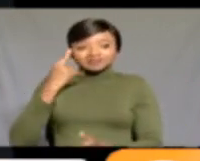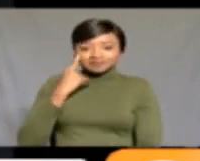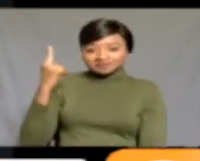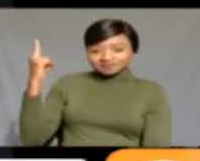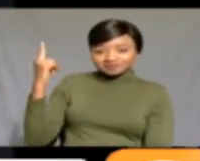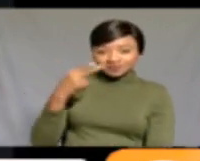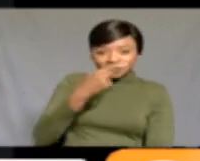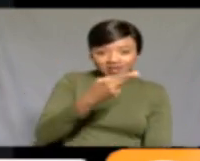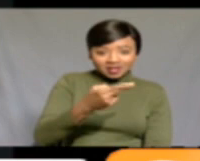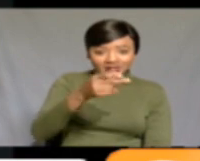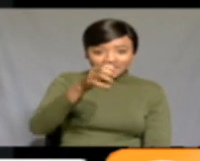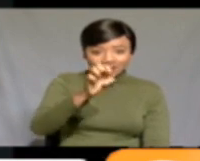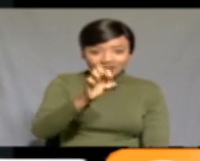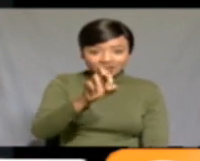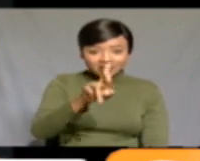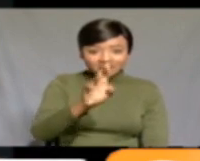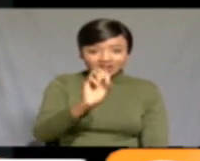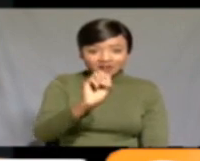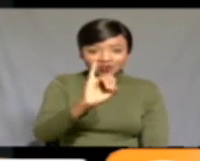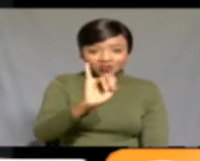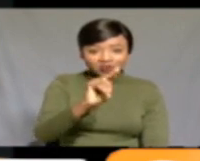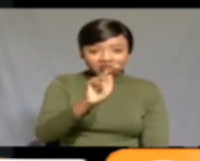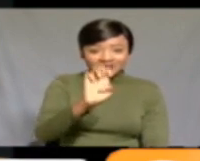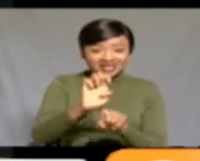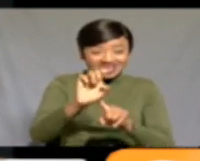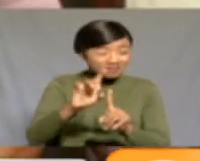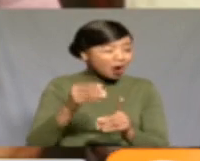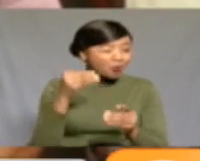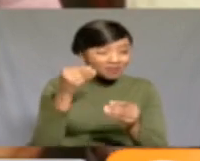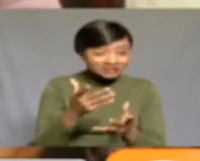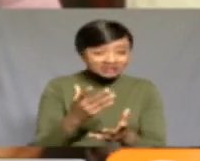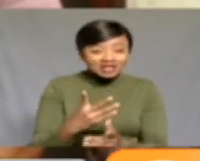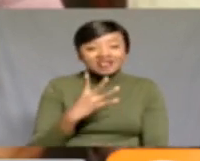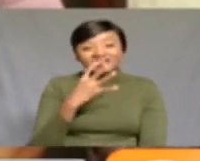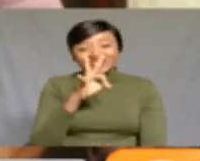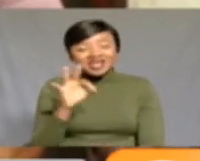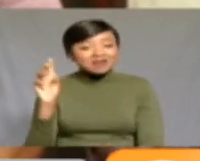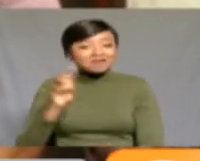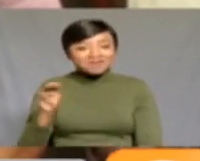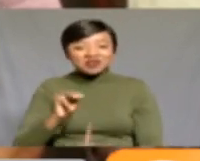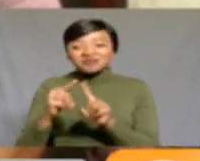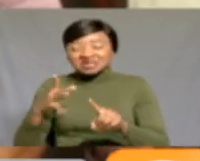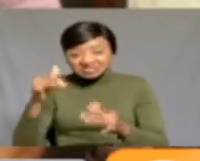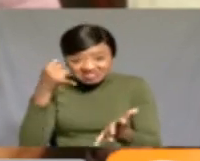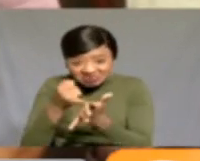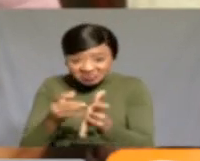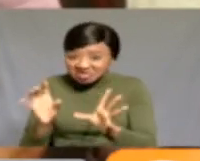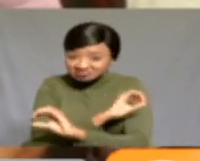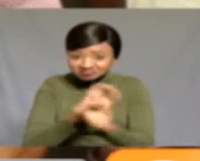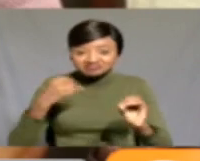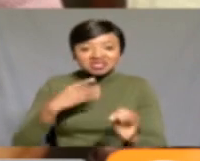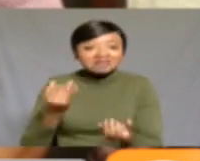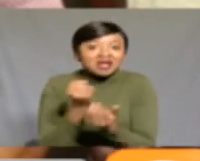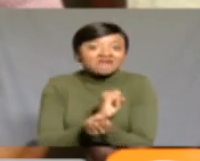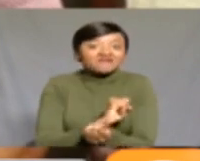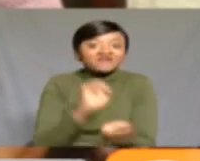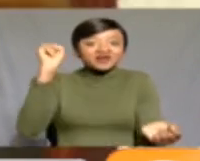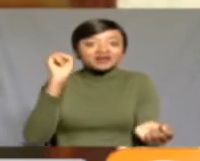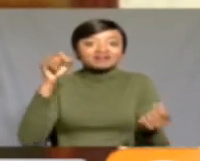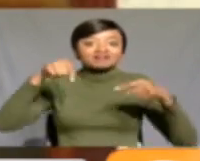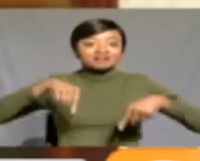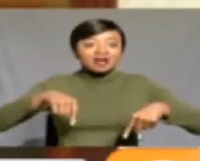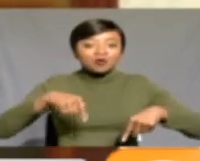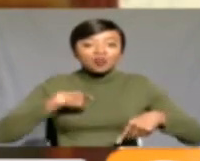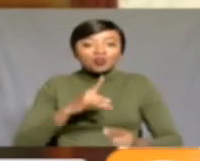kilo 1 thamani yake ikiwa ni zaidi ya shilingi milioni 3. Aidha amekana shtaka hilo na kuachiliwa kwa dhamana ya shilingi milioni 1